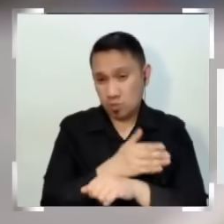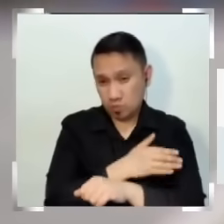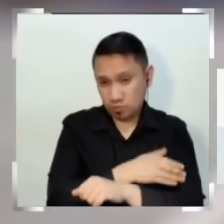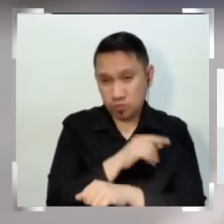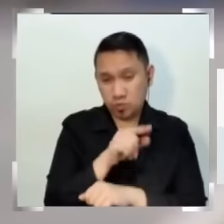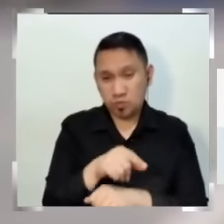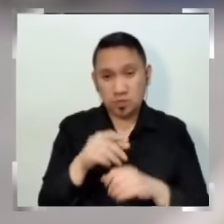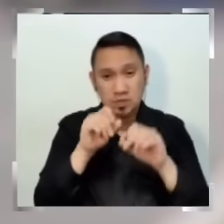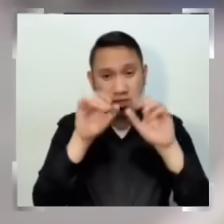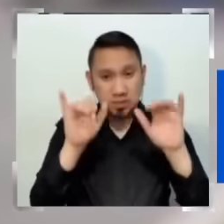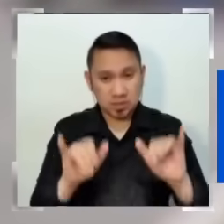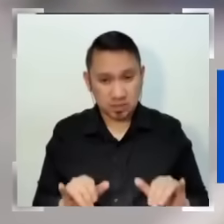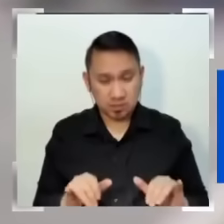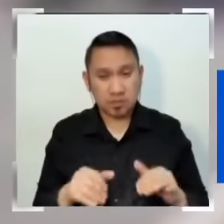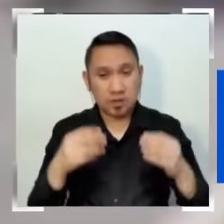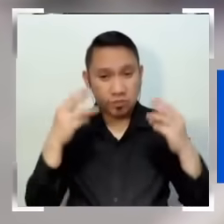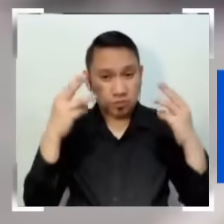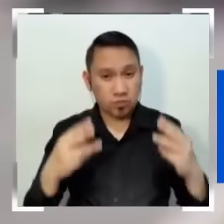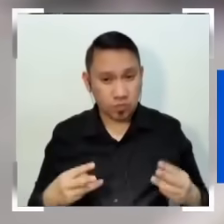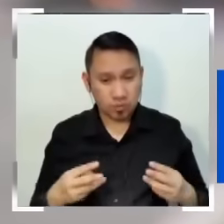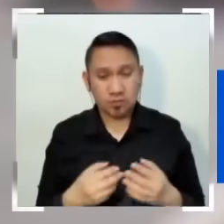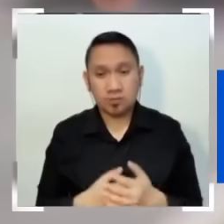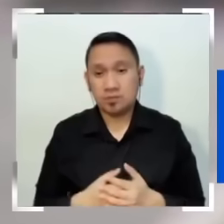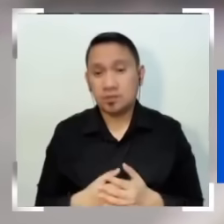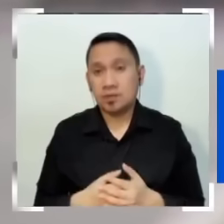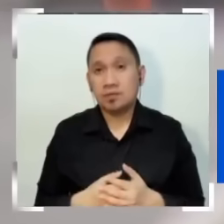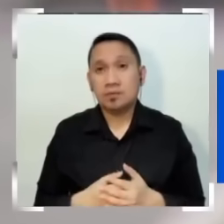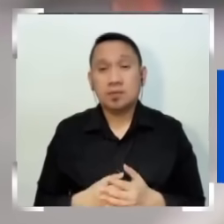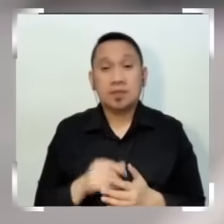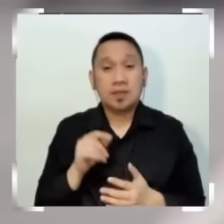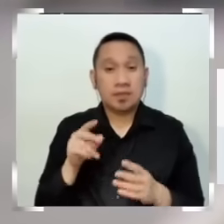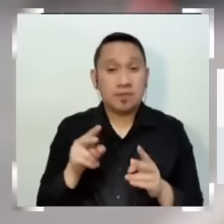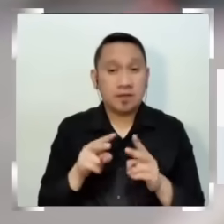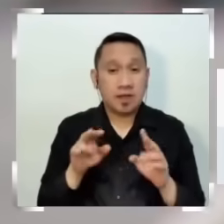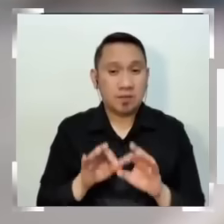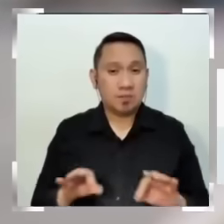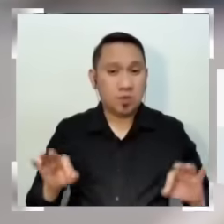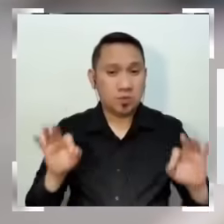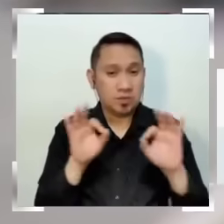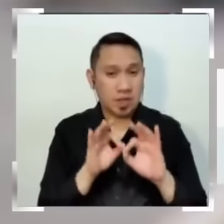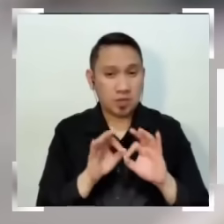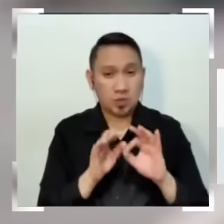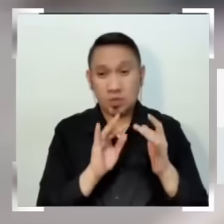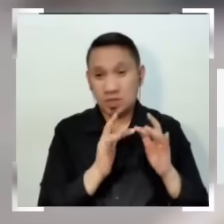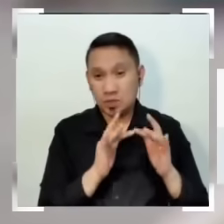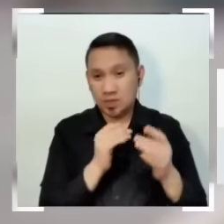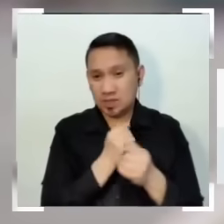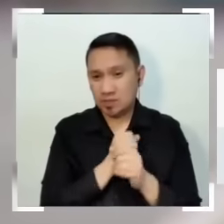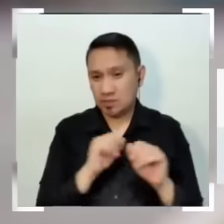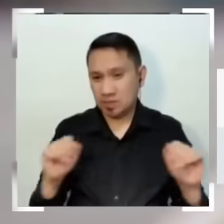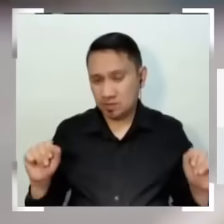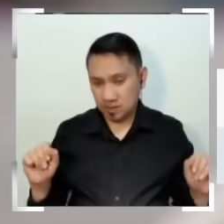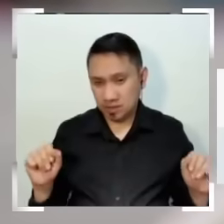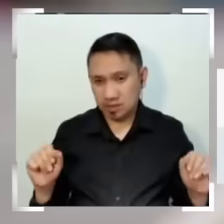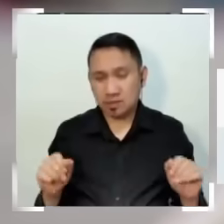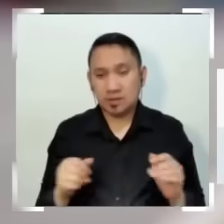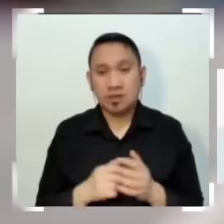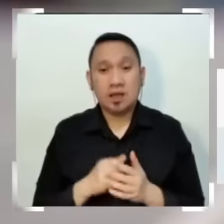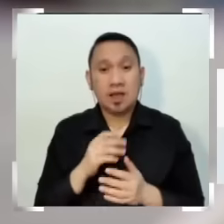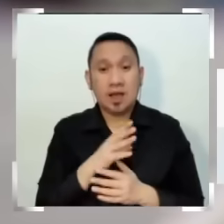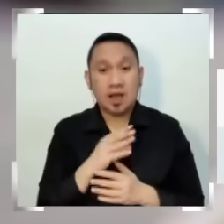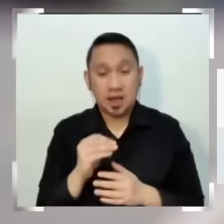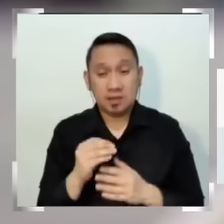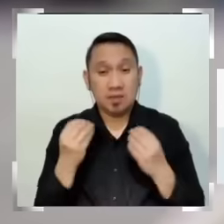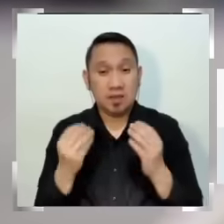ng pamahalaan, mahalaga ang papel ng mga cybersecurity expert. Pero ang problema, maraming eksperto ang mas pinipili daw